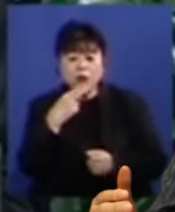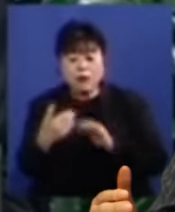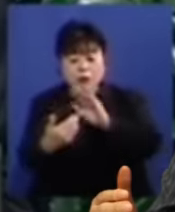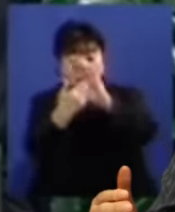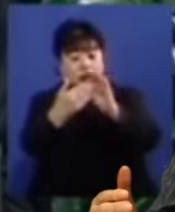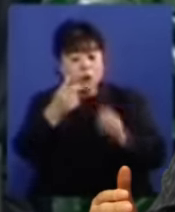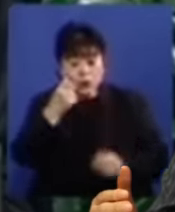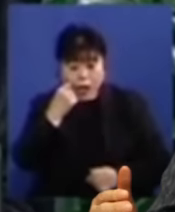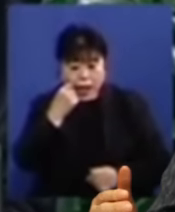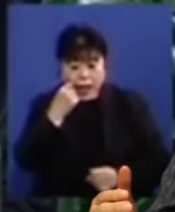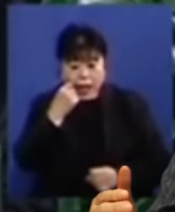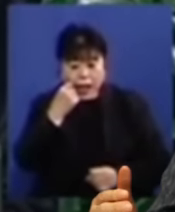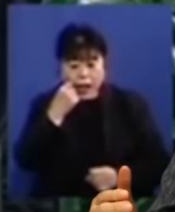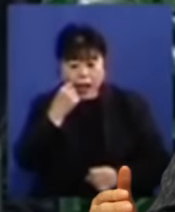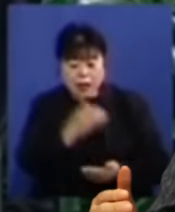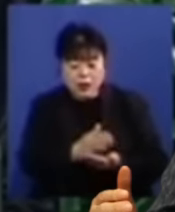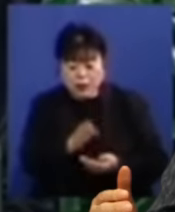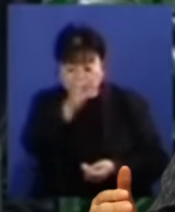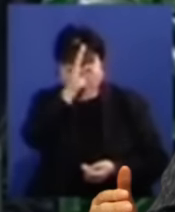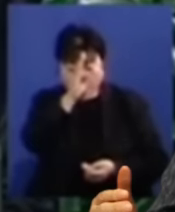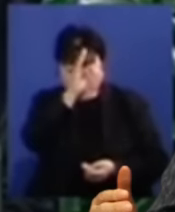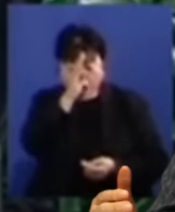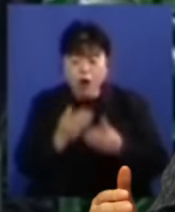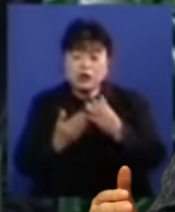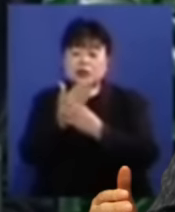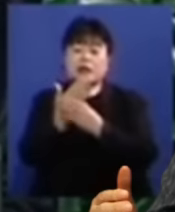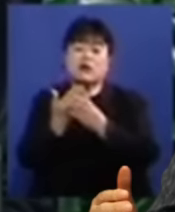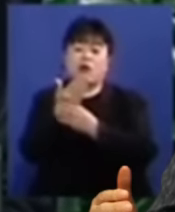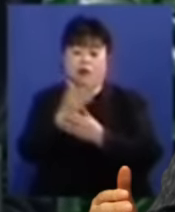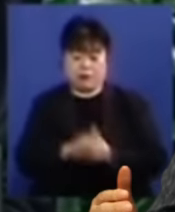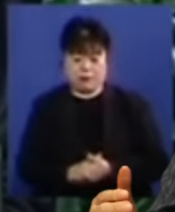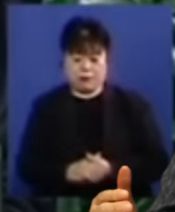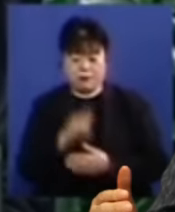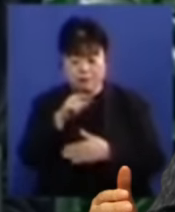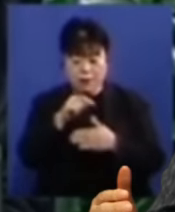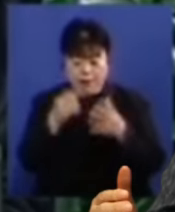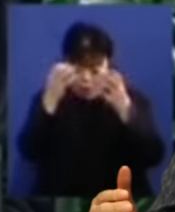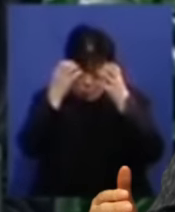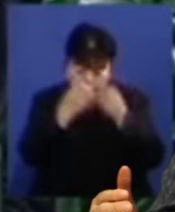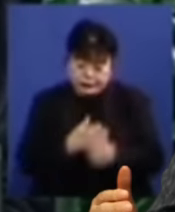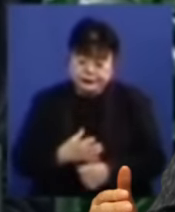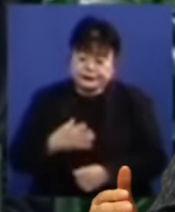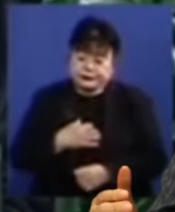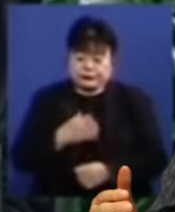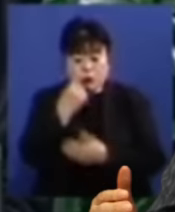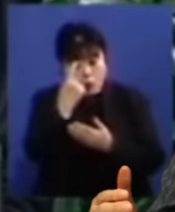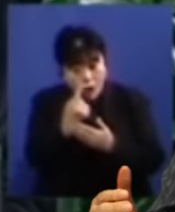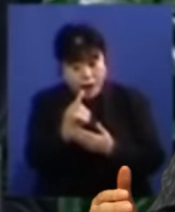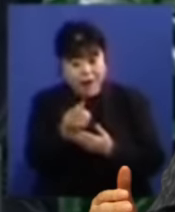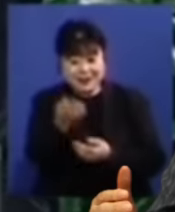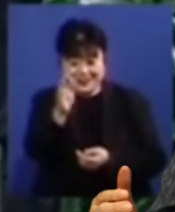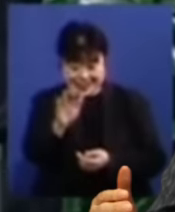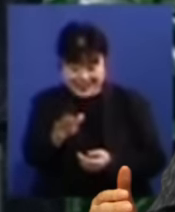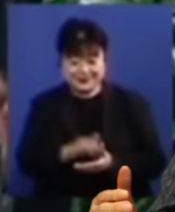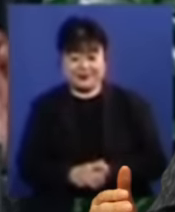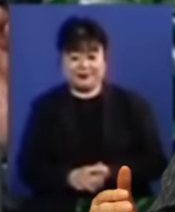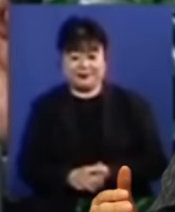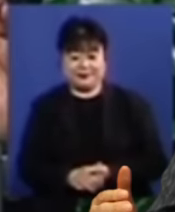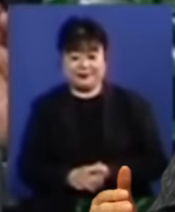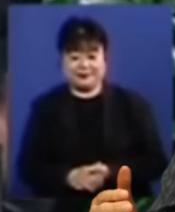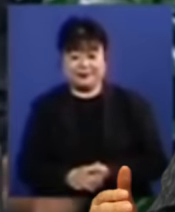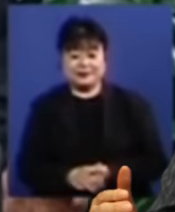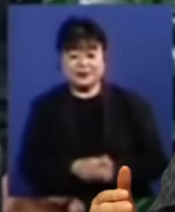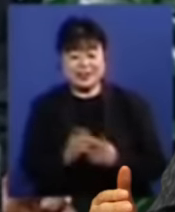떨어지고 여러 가지 병에 걸리고 마음의 고통과 괴로움이 있다고 하는 것입니다. 그러나